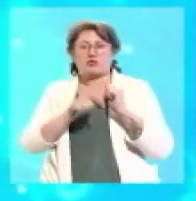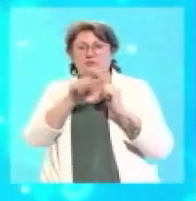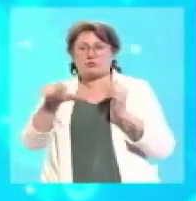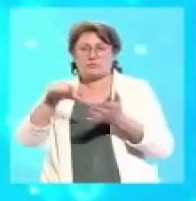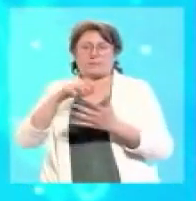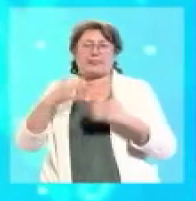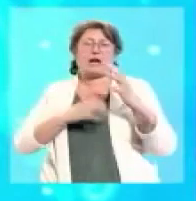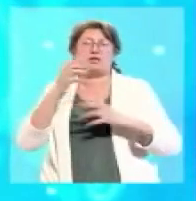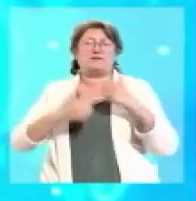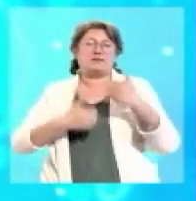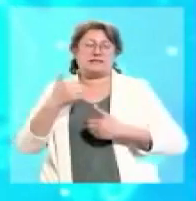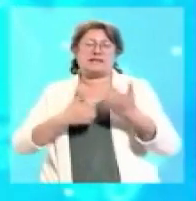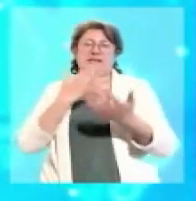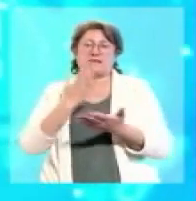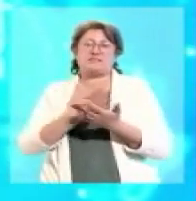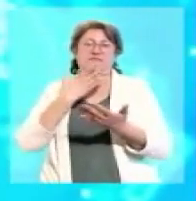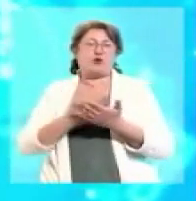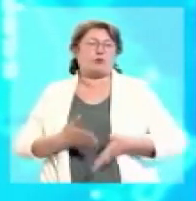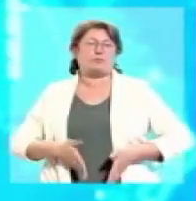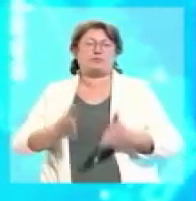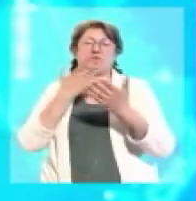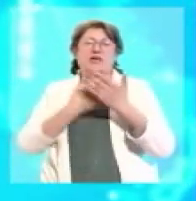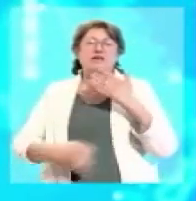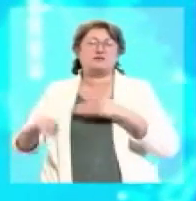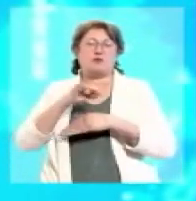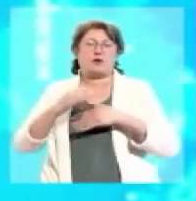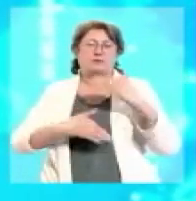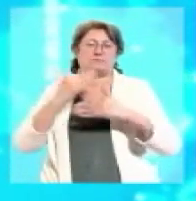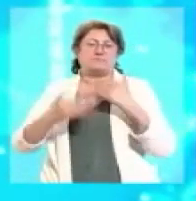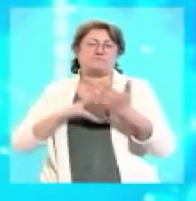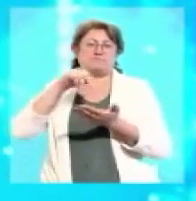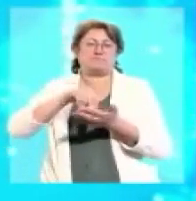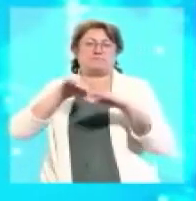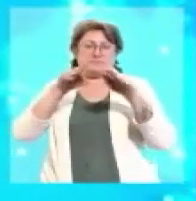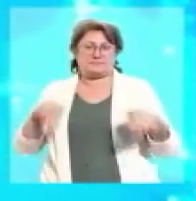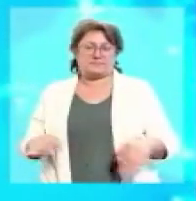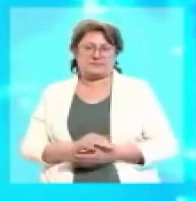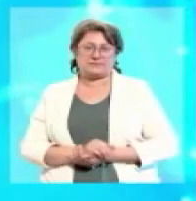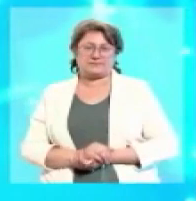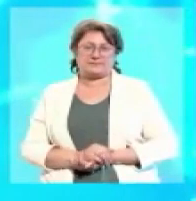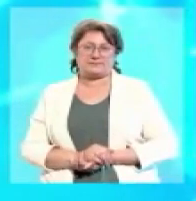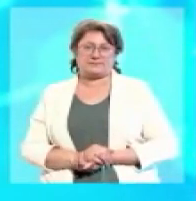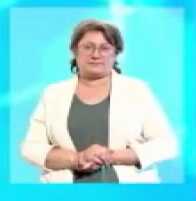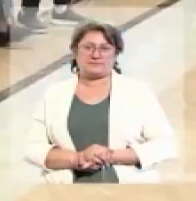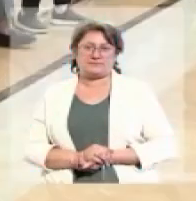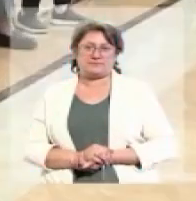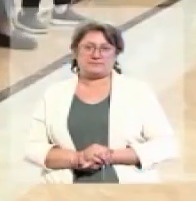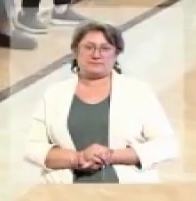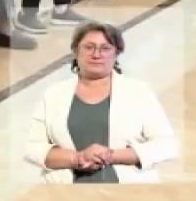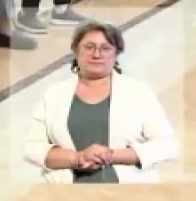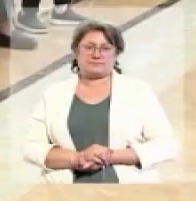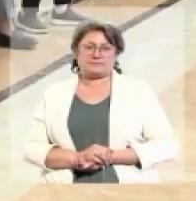участника международного первенства есть свой путь, своя история восхождения на пьедестал. Подробнее в следующем сюжете.